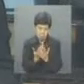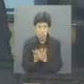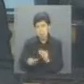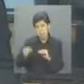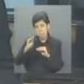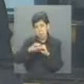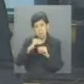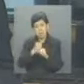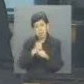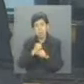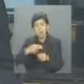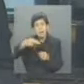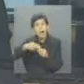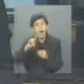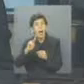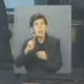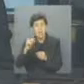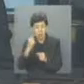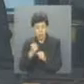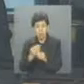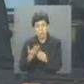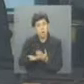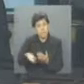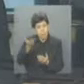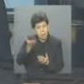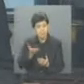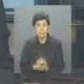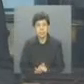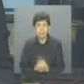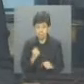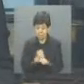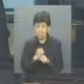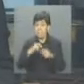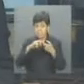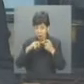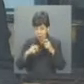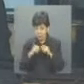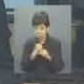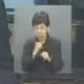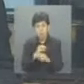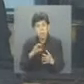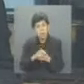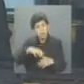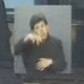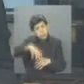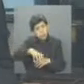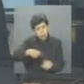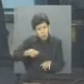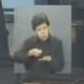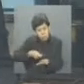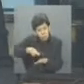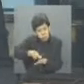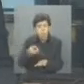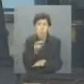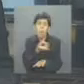ราคาพลังงานที่ทำให้ราคาก๊าซเพิ่มสูงขึ้นค่ะประกอบกับปัญหาเรื่องของจำนวนสถานีบริการที่มีอยู่น้อยตอนนี้กลับท